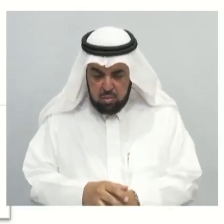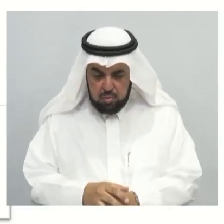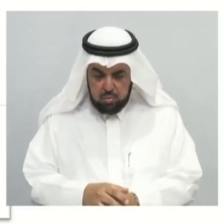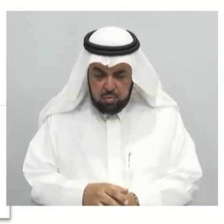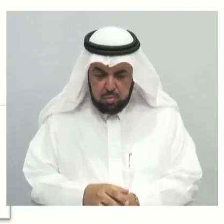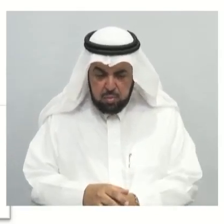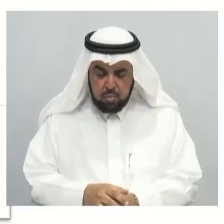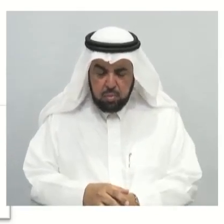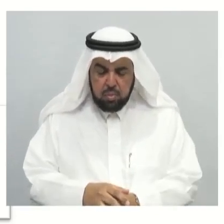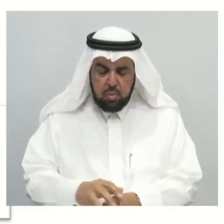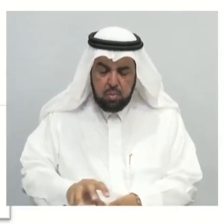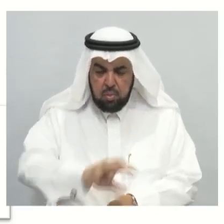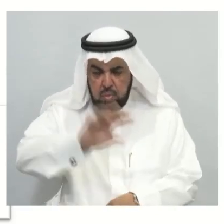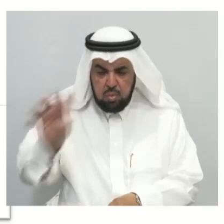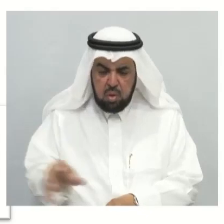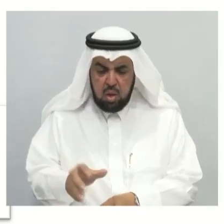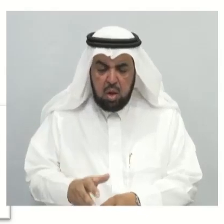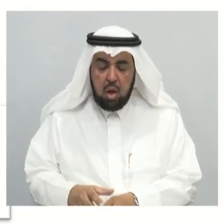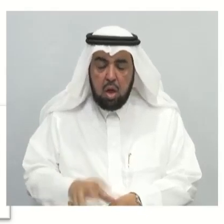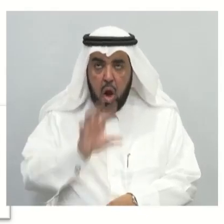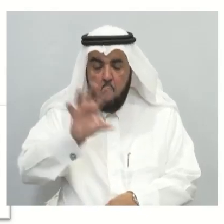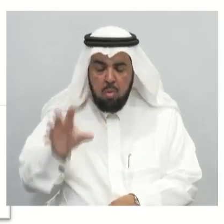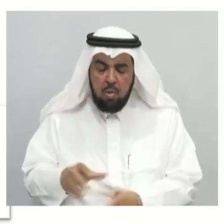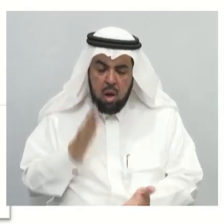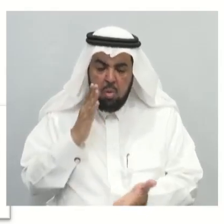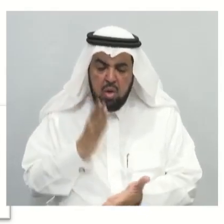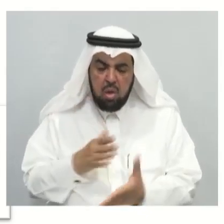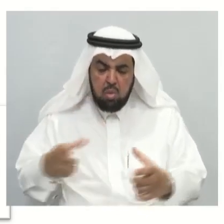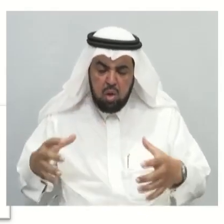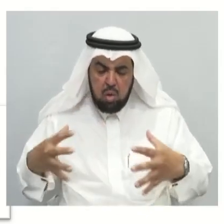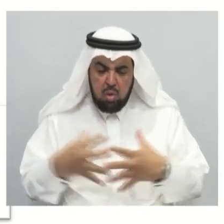وايضا هيئه الامم المتحده